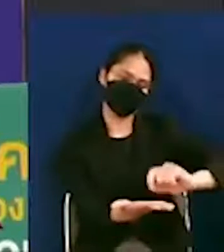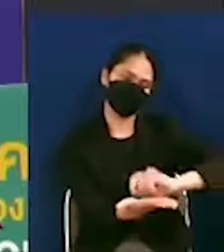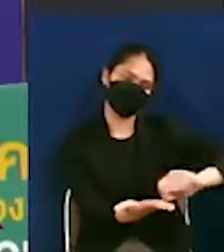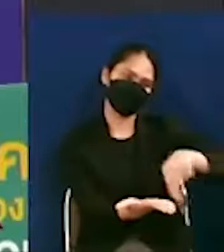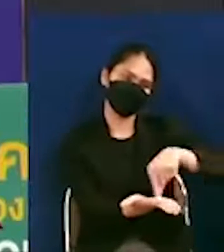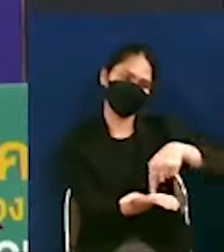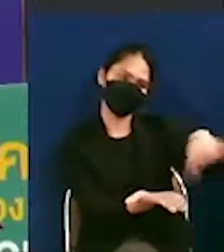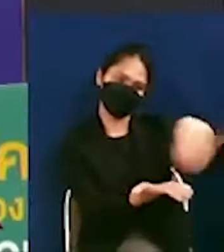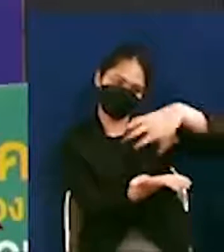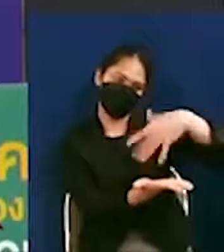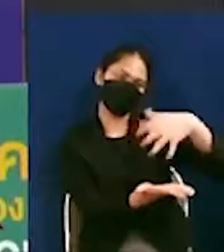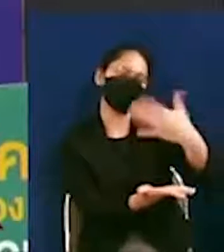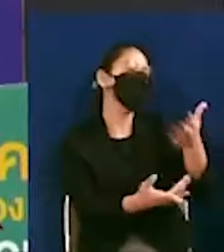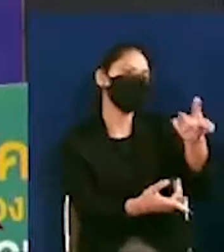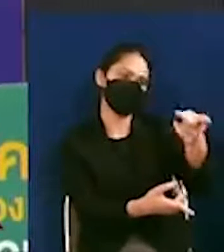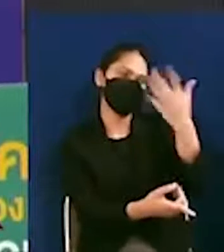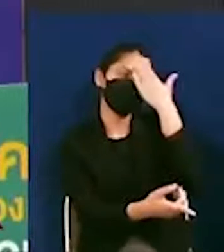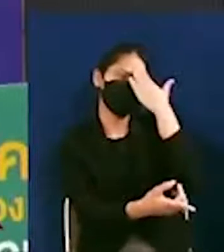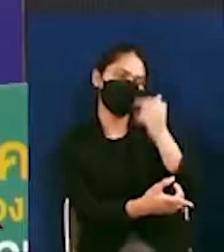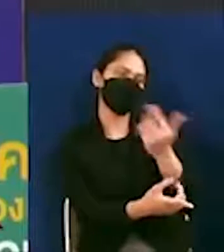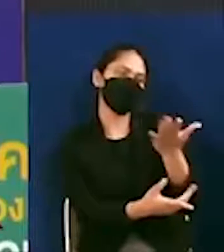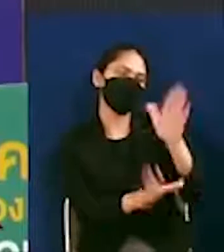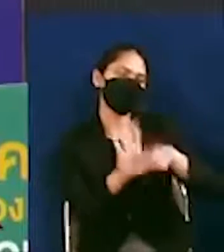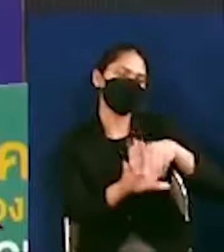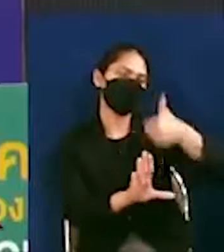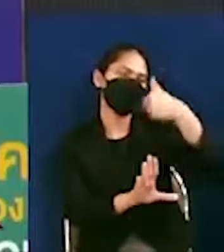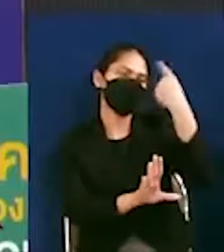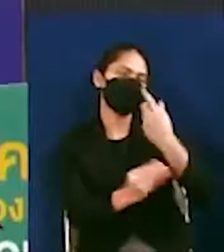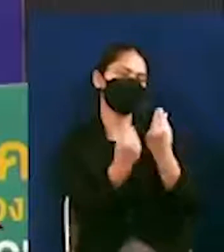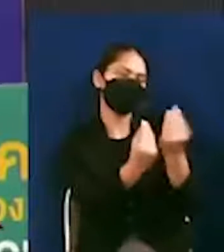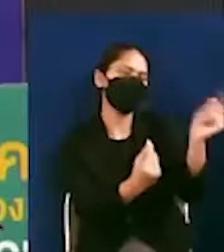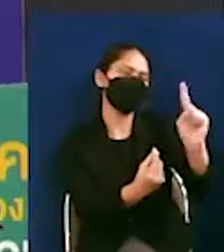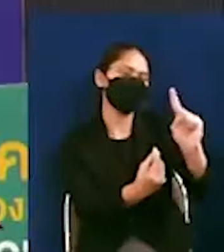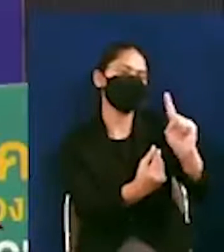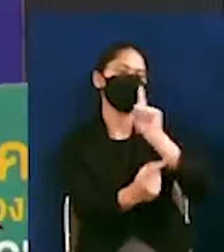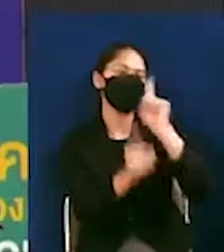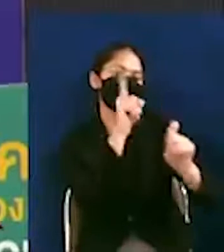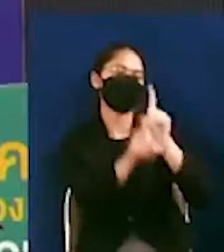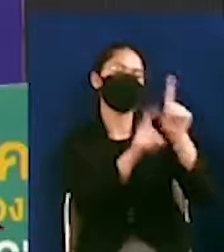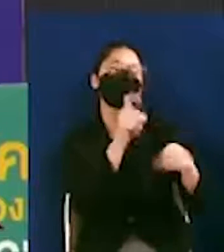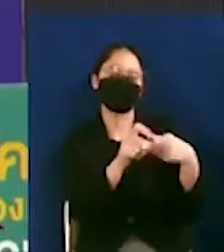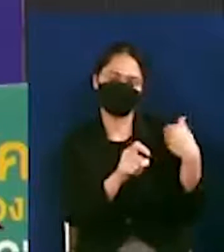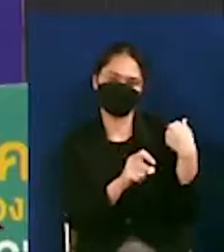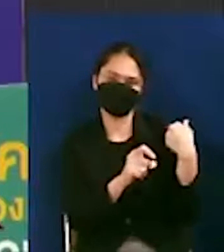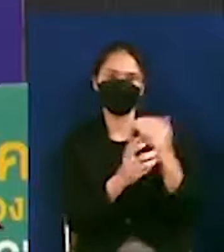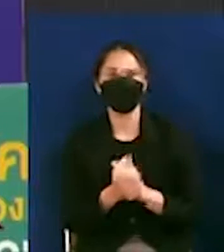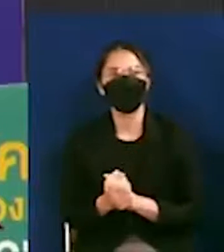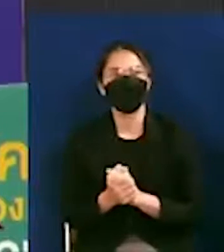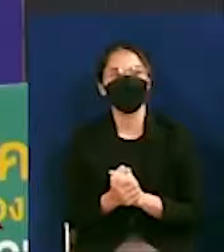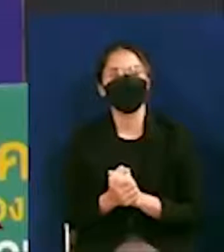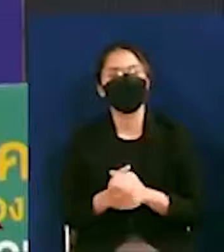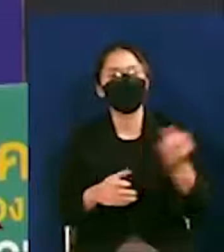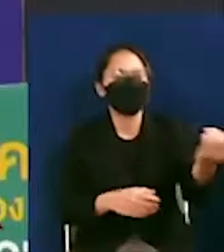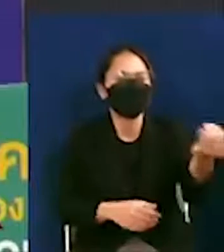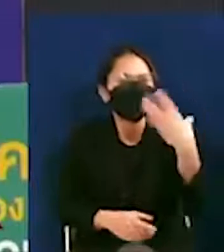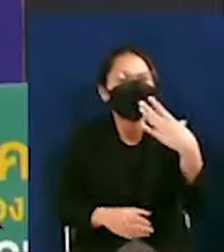าให้เล่าเลยครับว่าทำยังไงติดต่อผ่านใครให้ชัดเจนนะครับโดยหลักการก็คือว่าเป็นจะบอกว่าเป็นลูกจ้าง